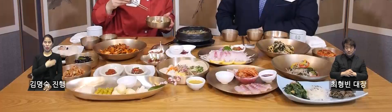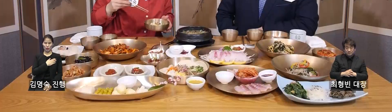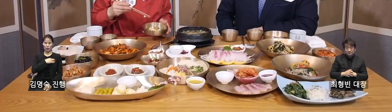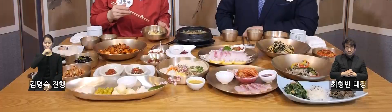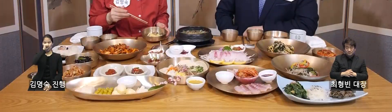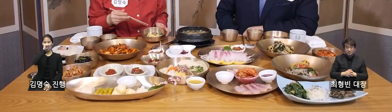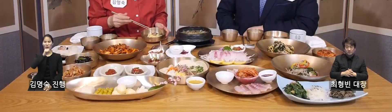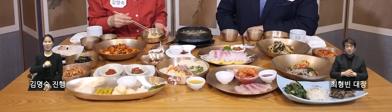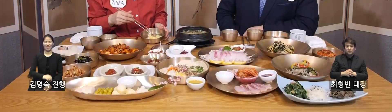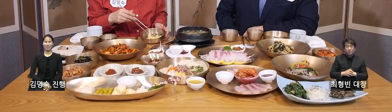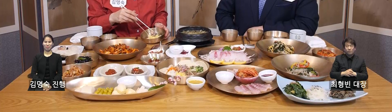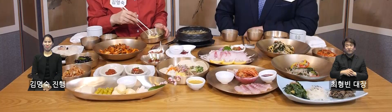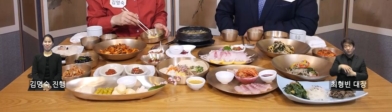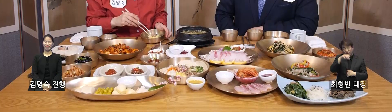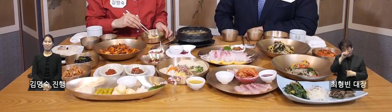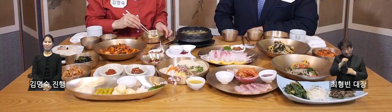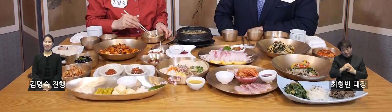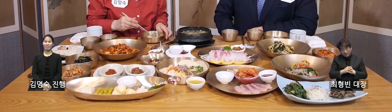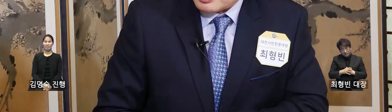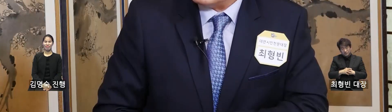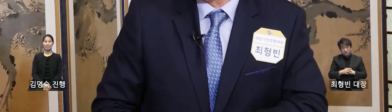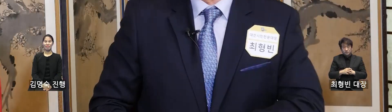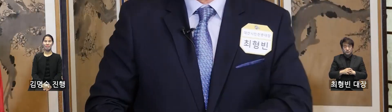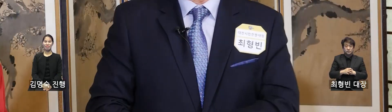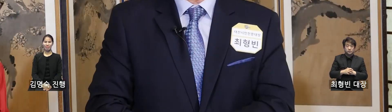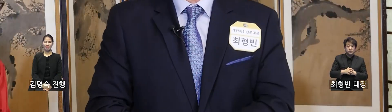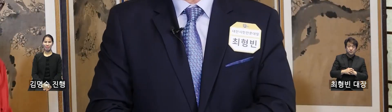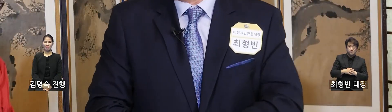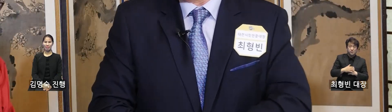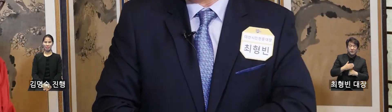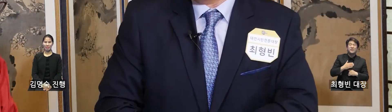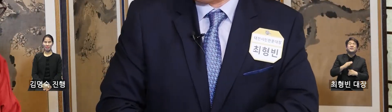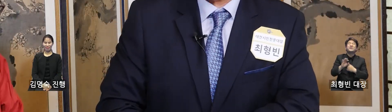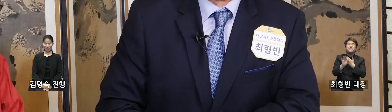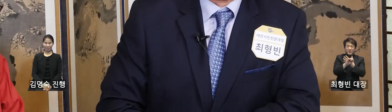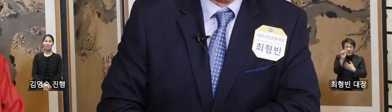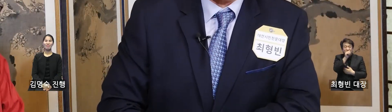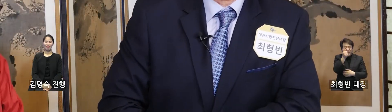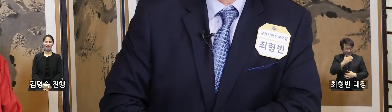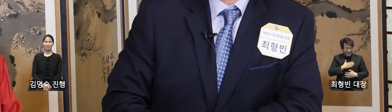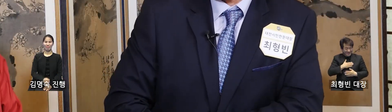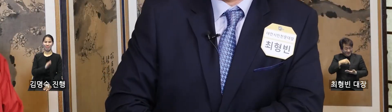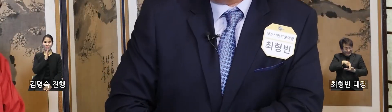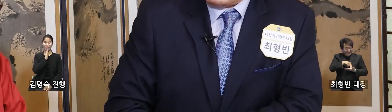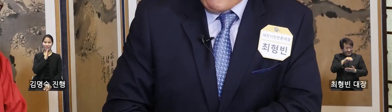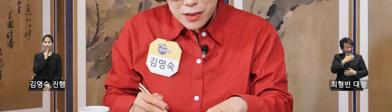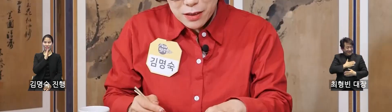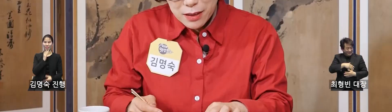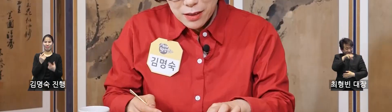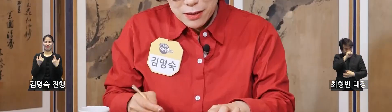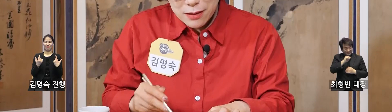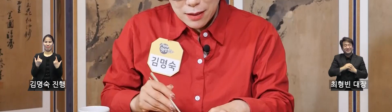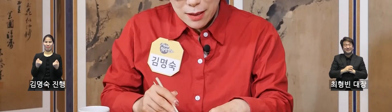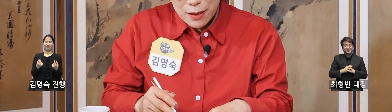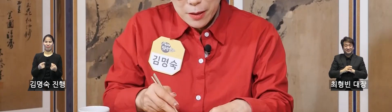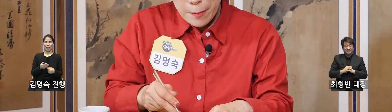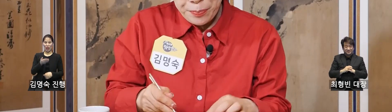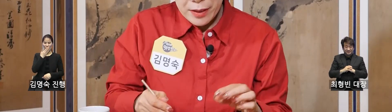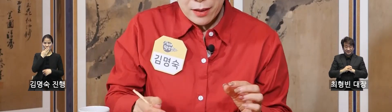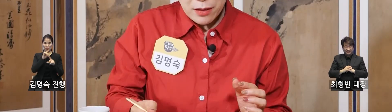좋아요 좋아 루르 그닥 급속 연 저도 이구요 저희들 그쪽이 가 음식 음식이 사실